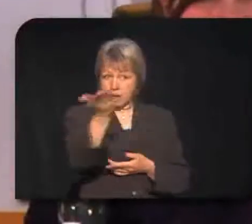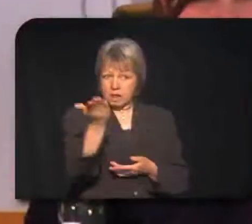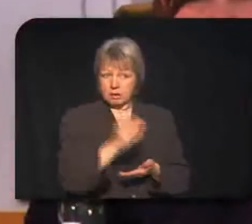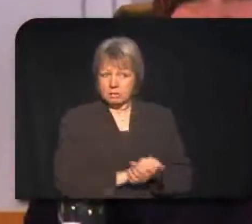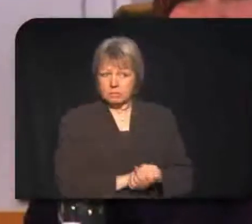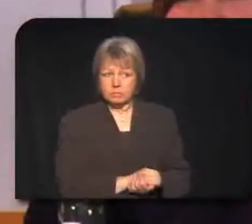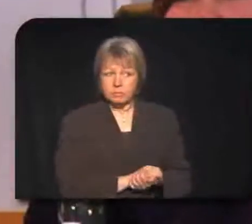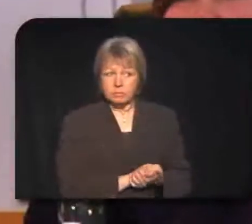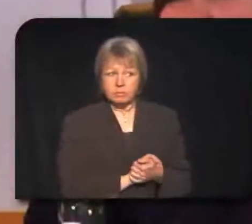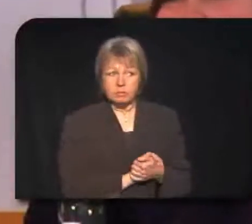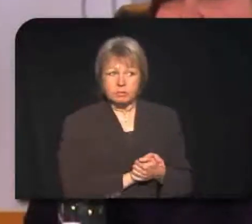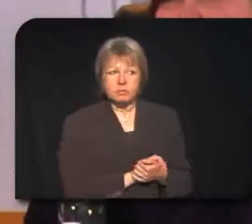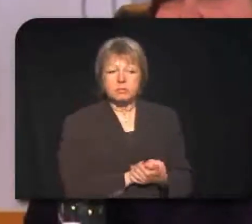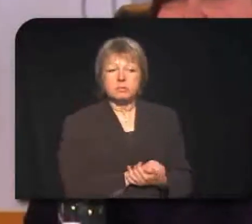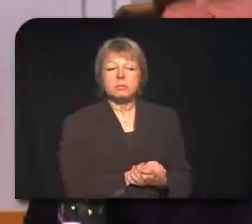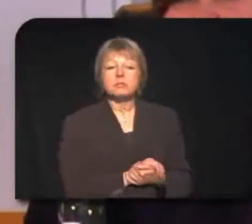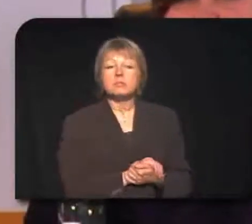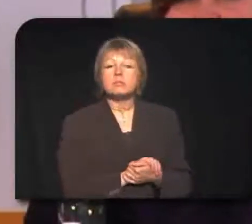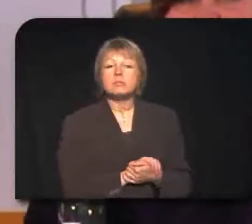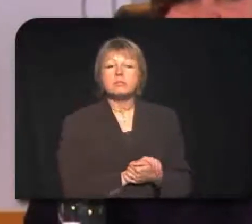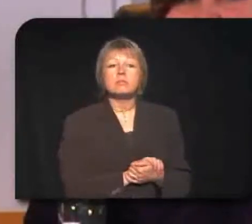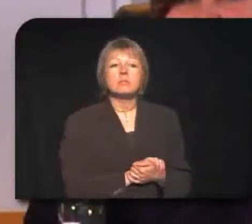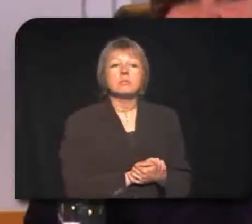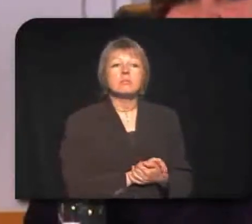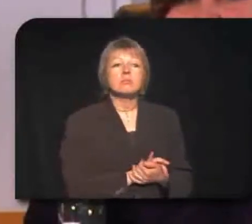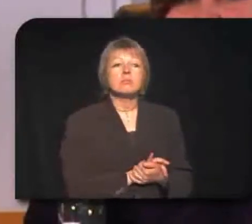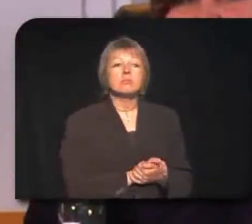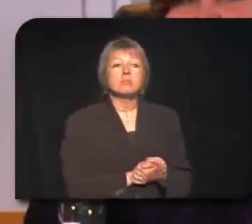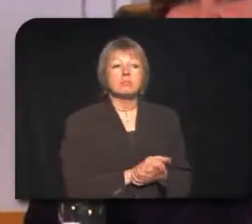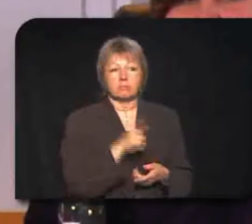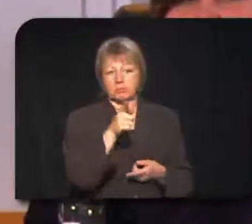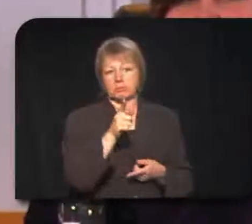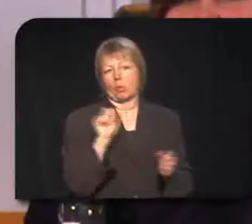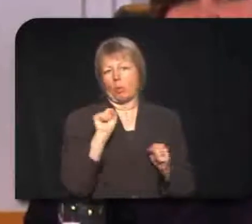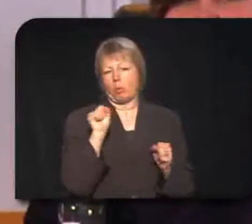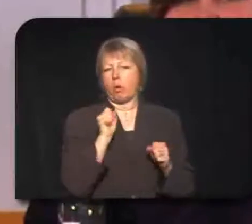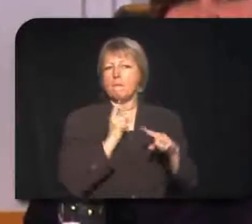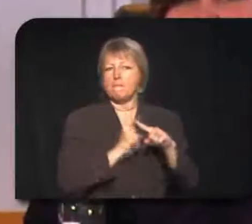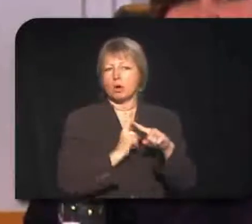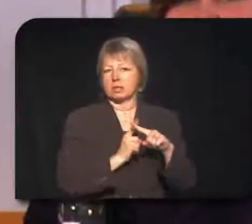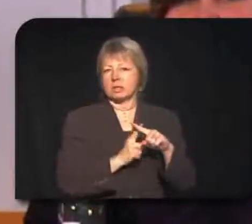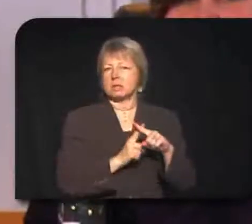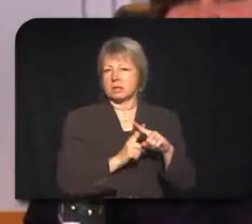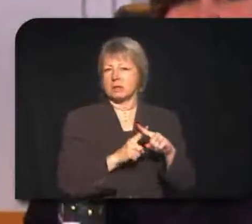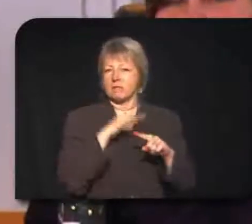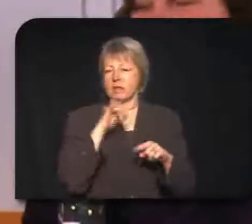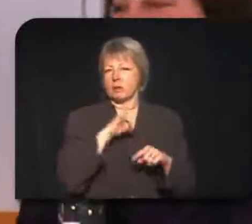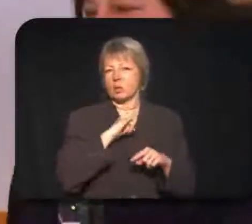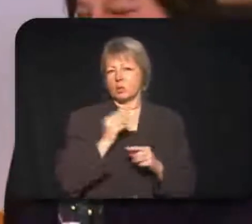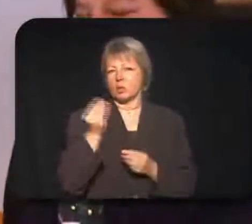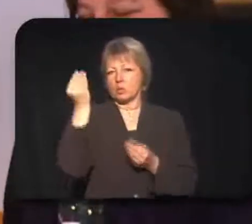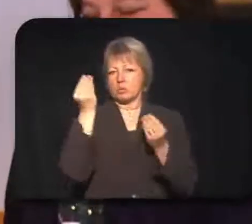ich stelle dem Antragsteller Teile dem Antragsteller mit dass das Meinungsbild sehr positiv ausfällt